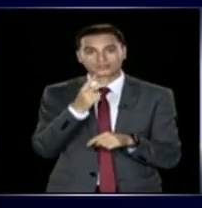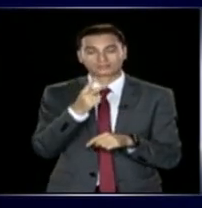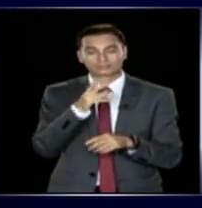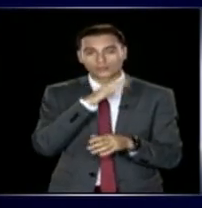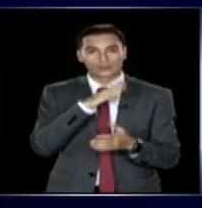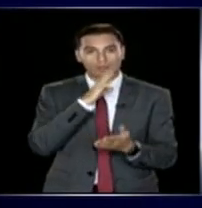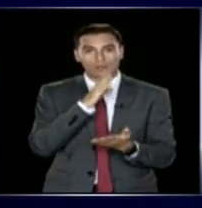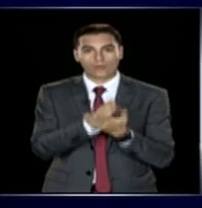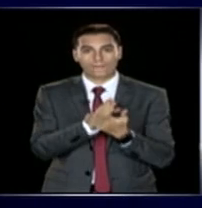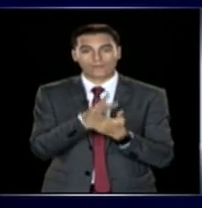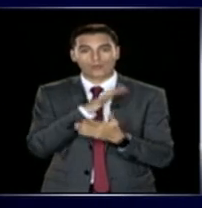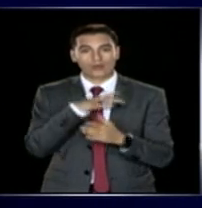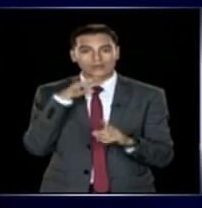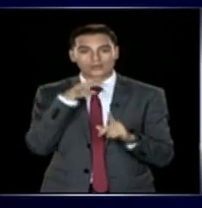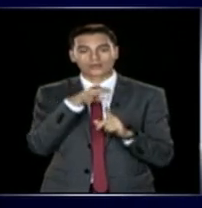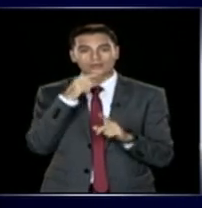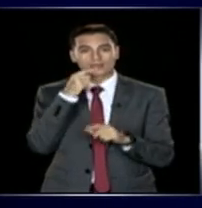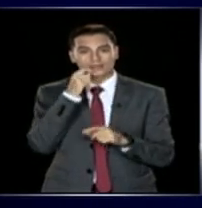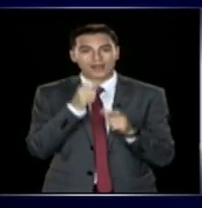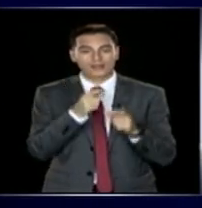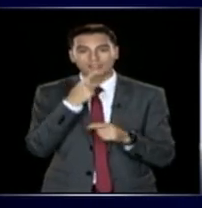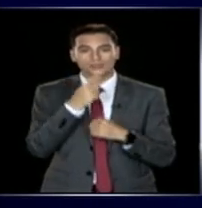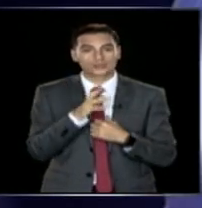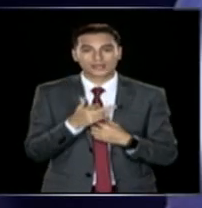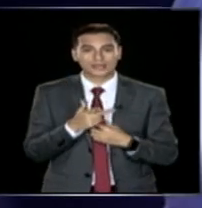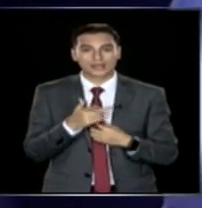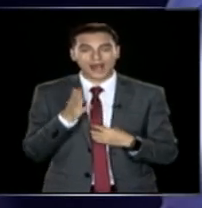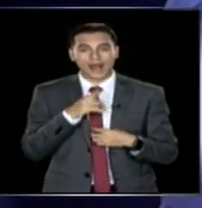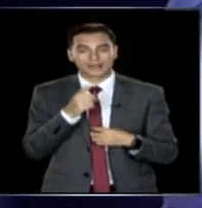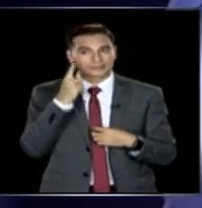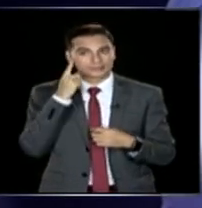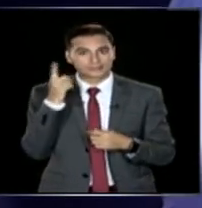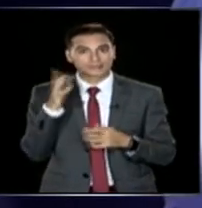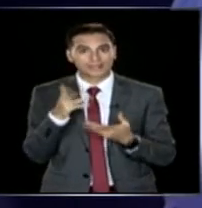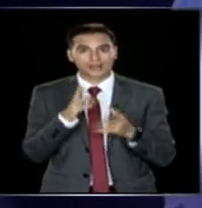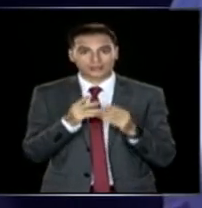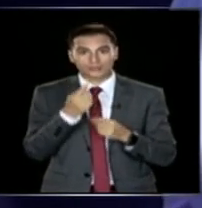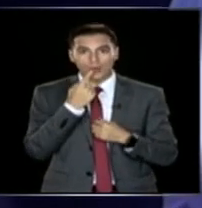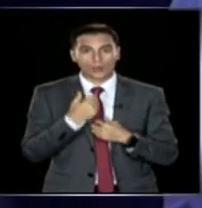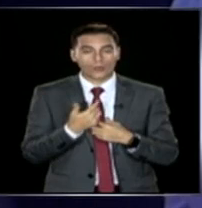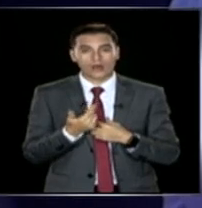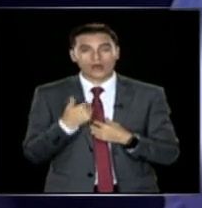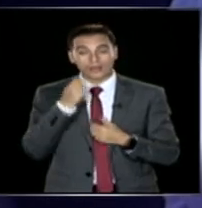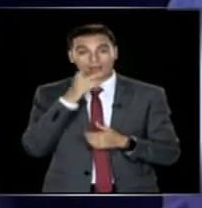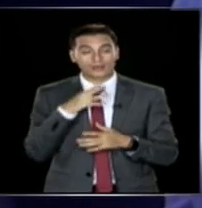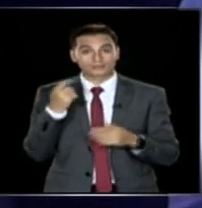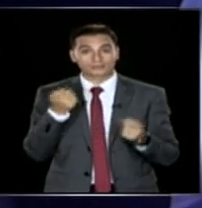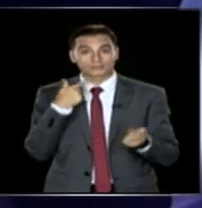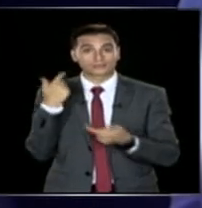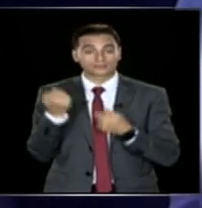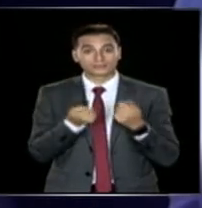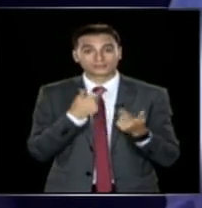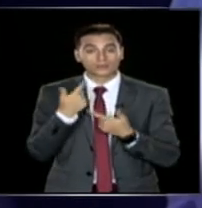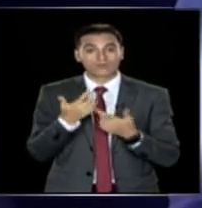فعلا، احكي لي ردود الفعل على الموقف ده كانت عاملة ازاي؟ وانتوا استقبلتوها ازاي كعيلة؟ يعني ردود فعل غير متوقعة